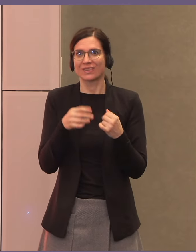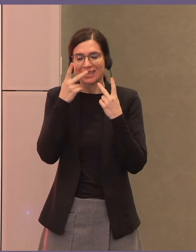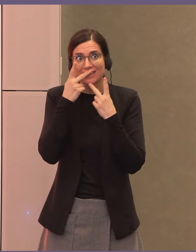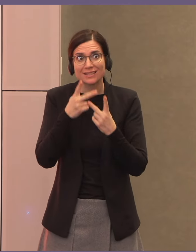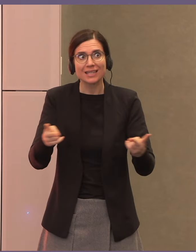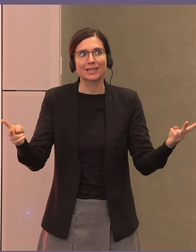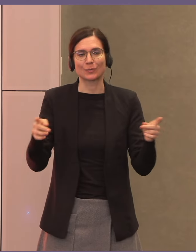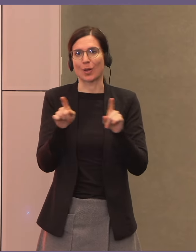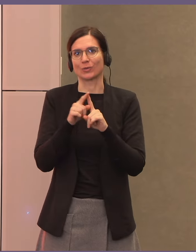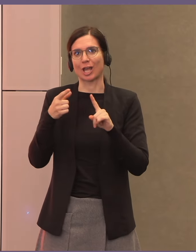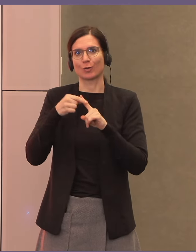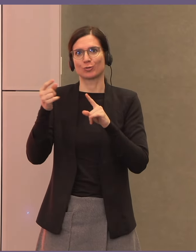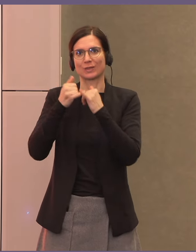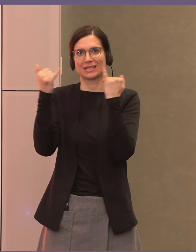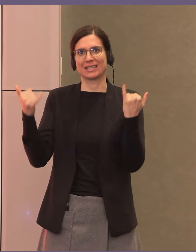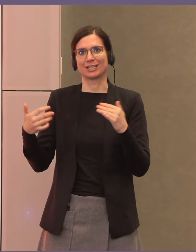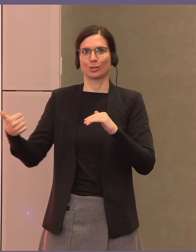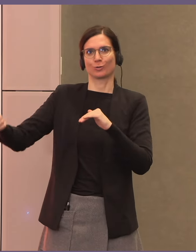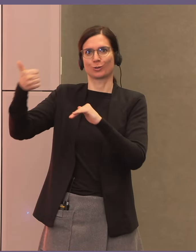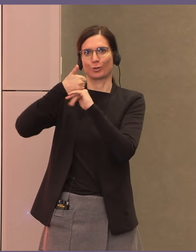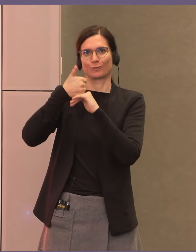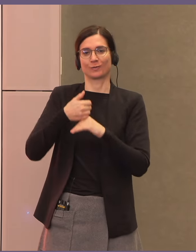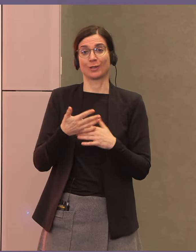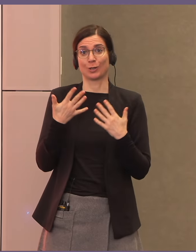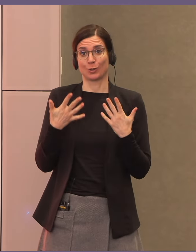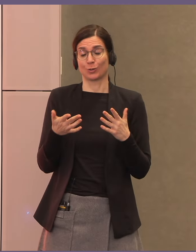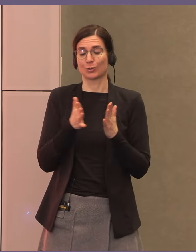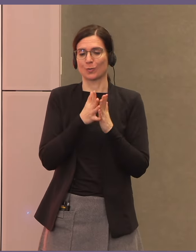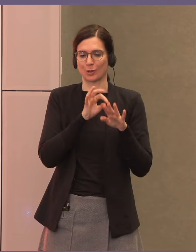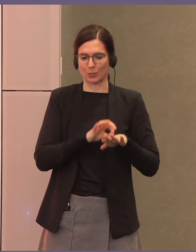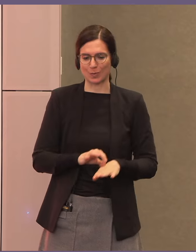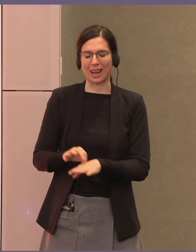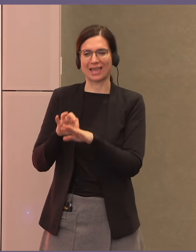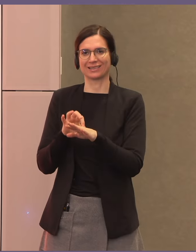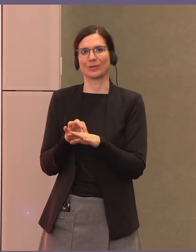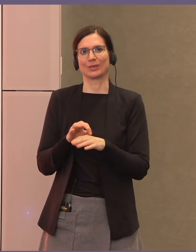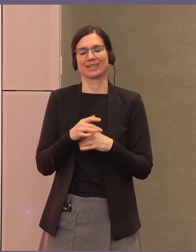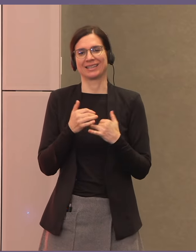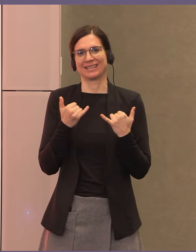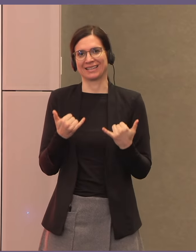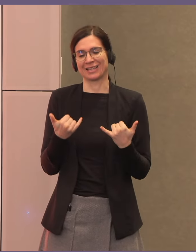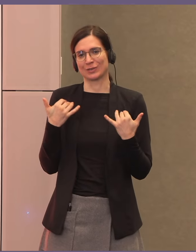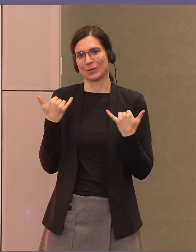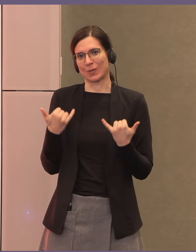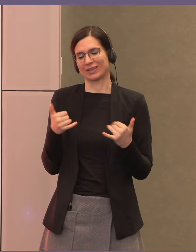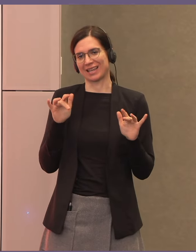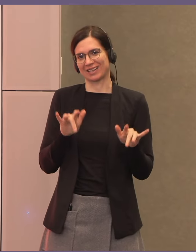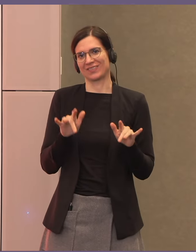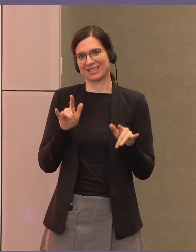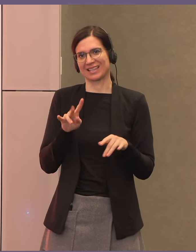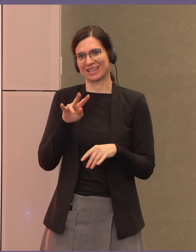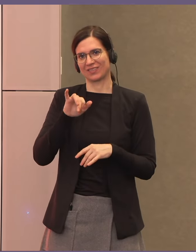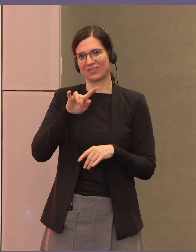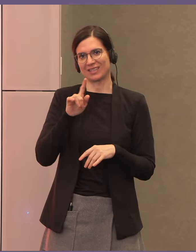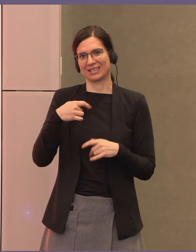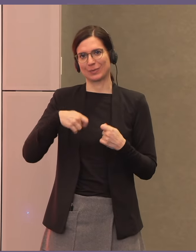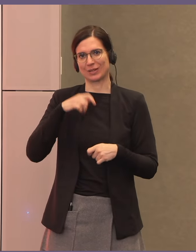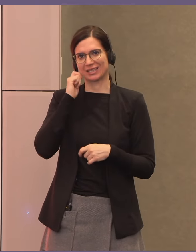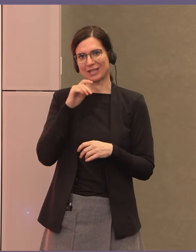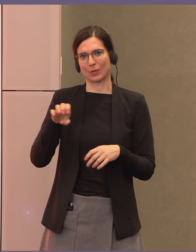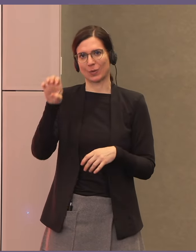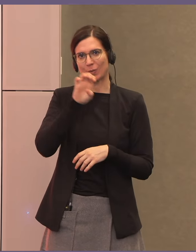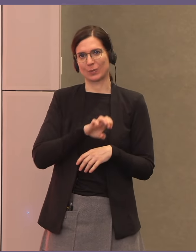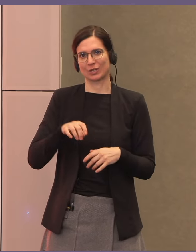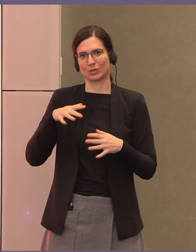und an der Spitze von Institutionen. Das ist meine Überleitung für die hier bei uns heute anwesende Vizepräsidentin des